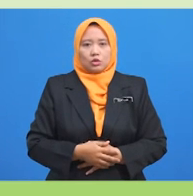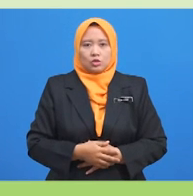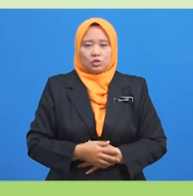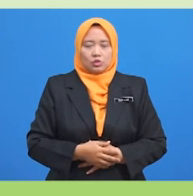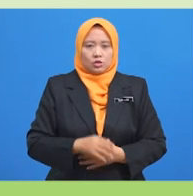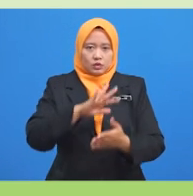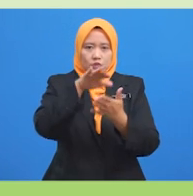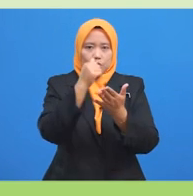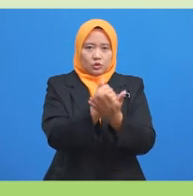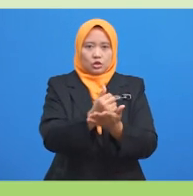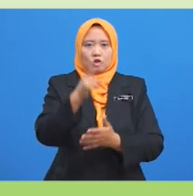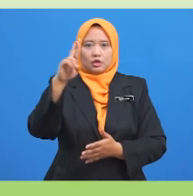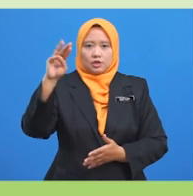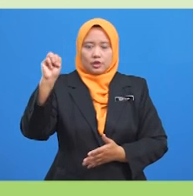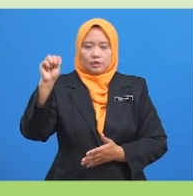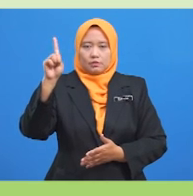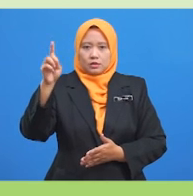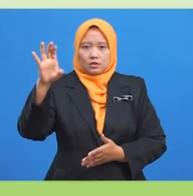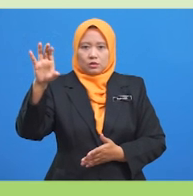RM50, iaitu bernilai